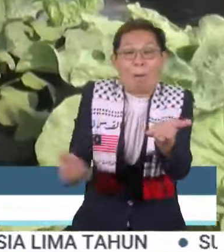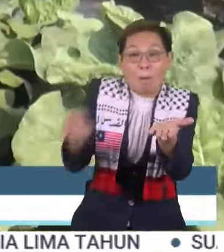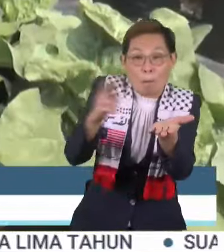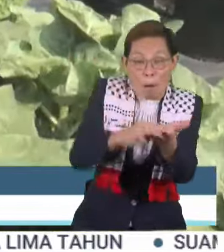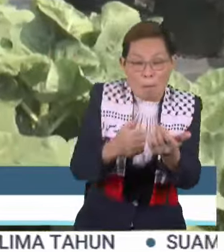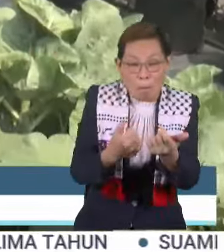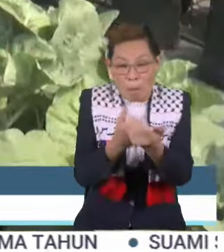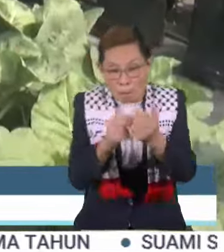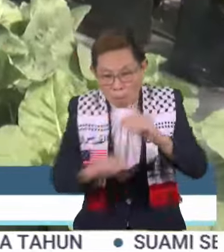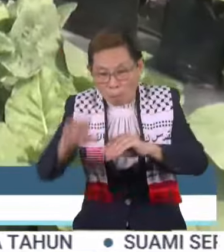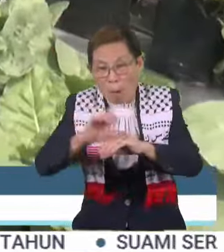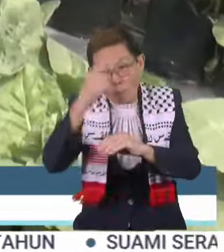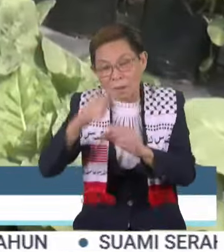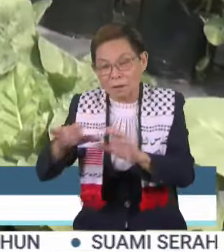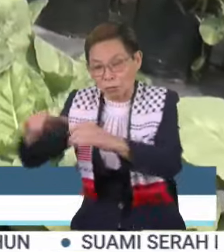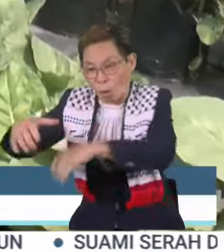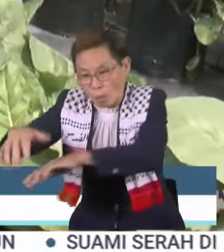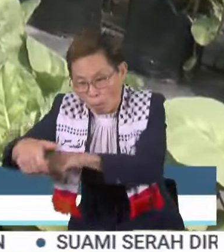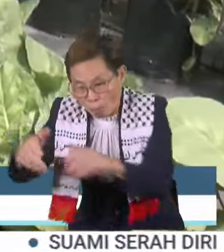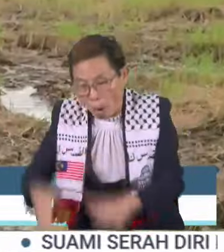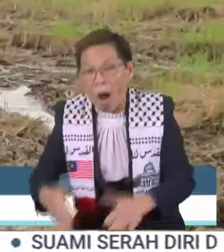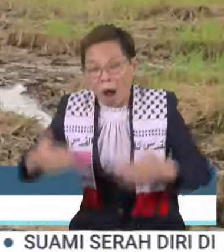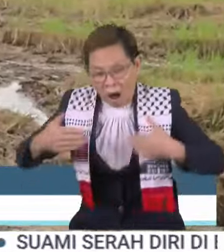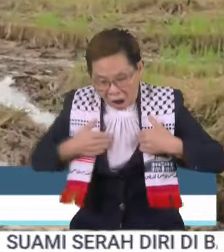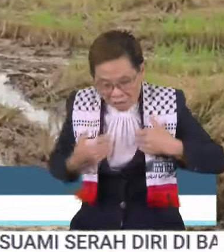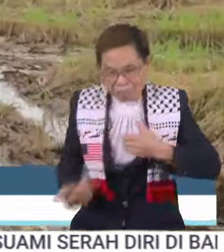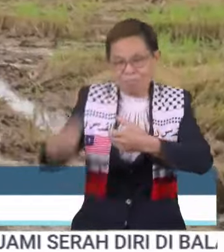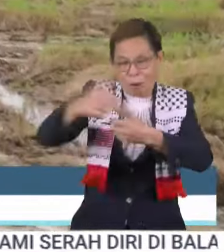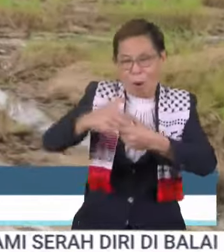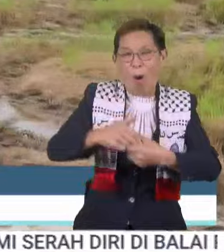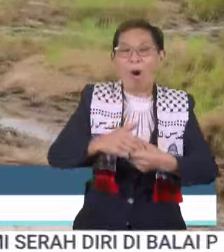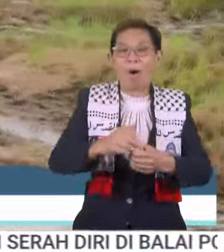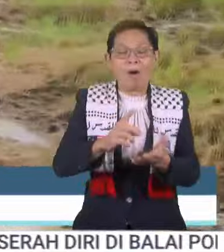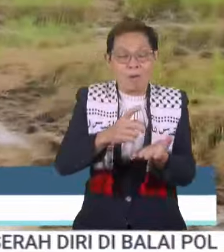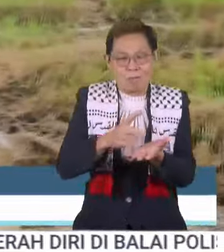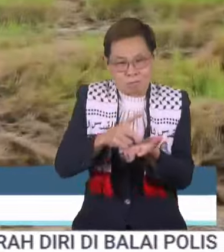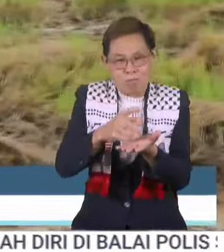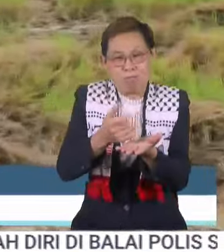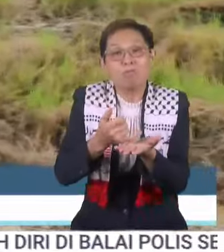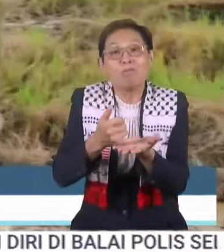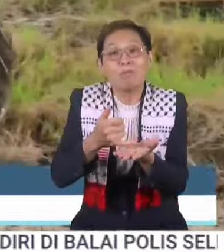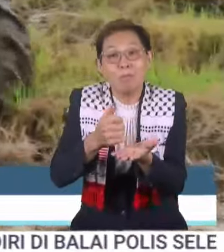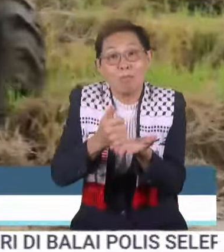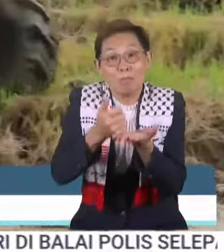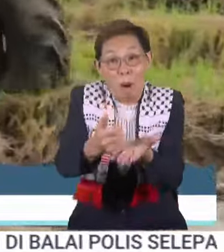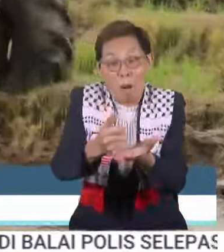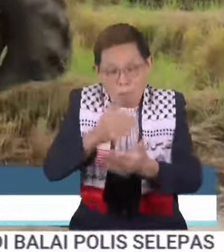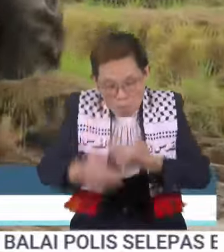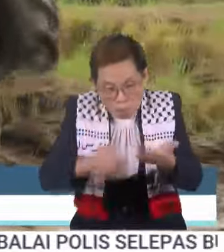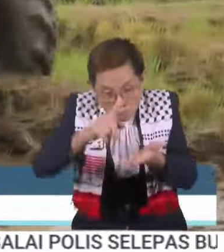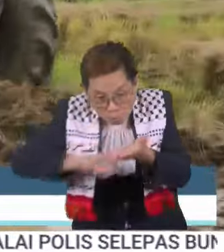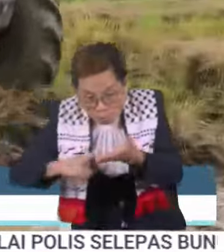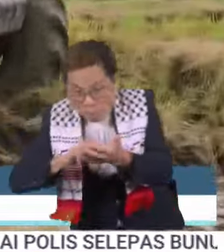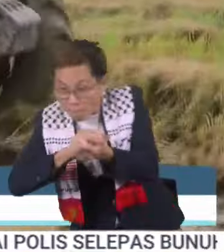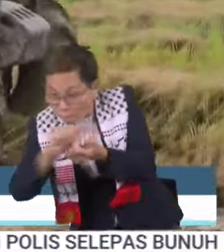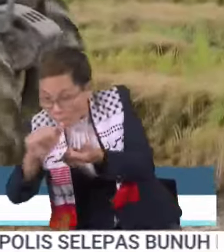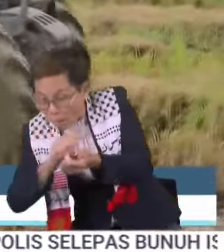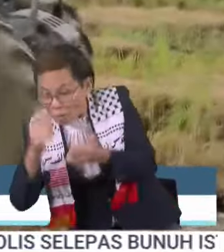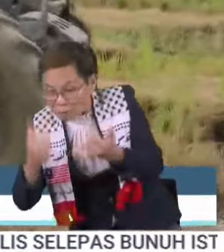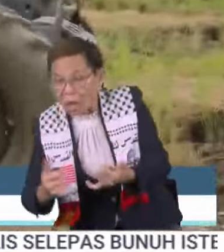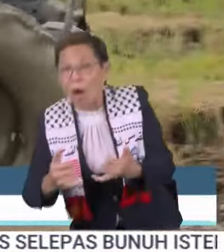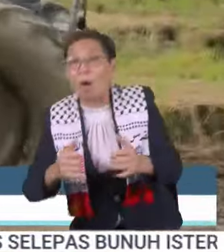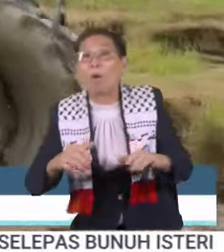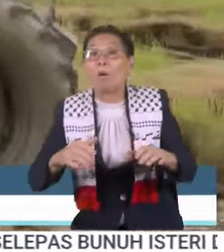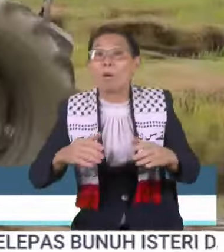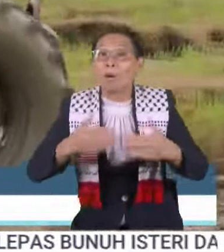bagi membolehkan golongan berkenaan tidak terkecuali menerima manfaat bantuan itu. Ketika ini proses pemeriksaan kelayakan sedang